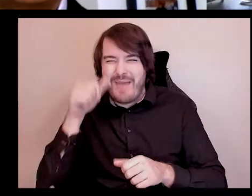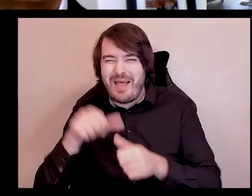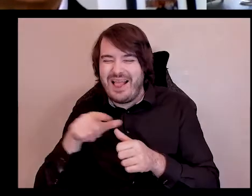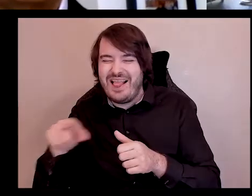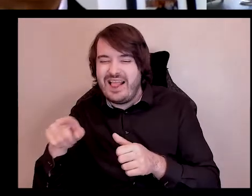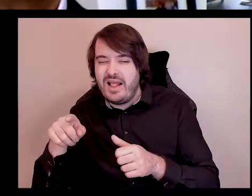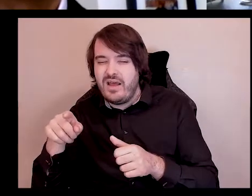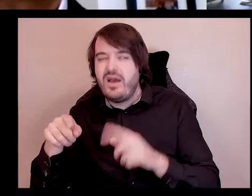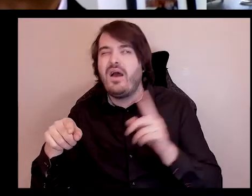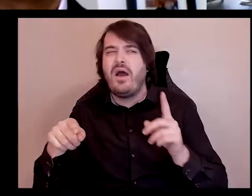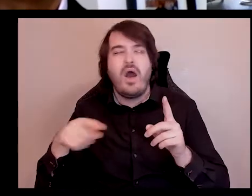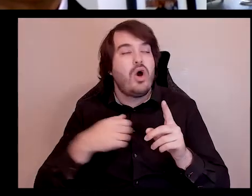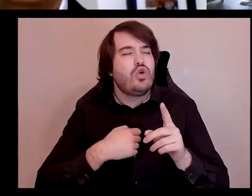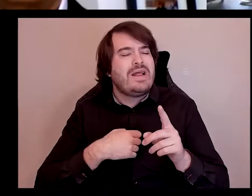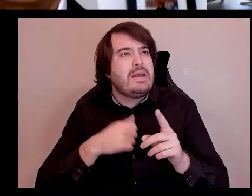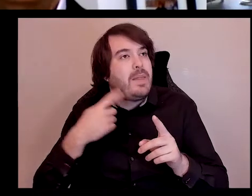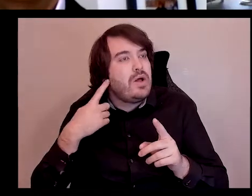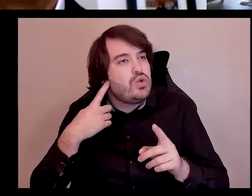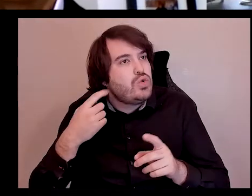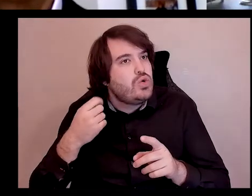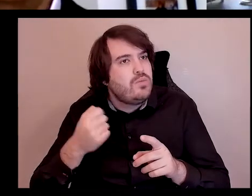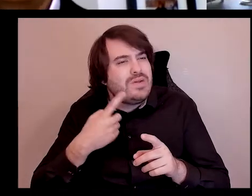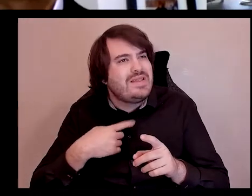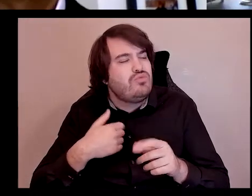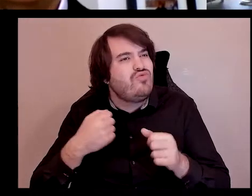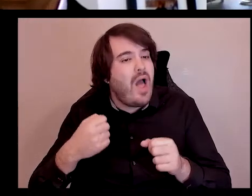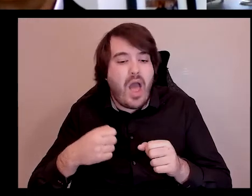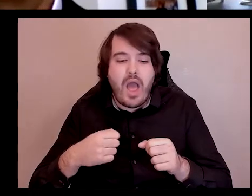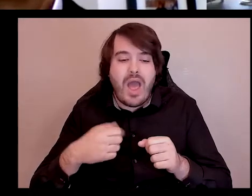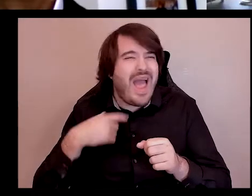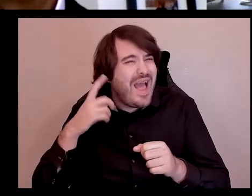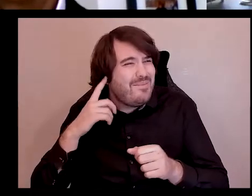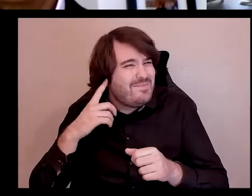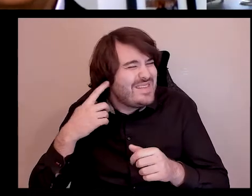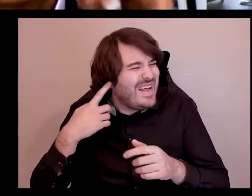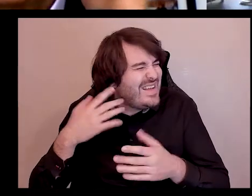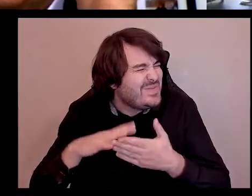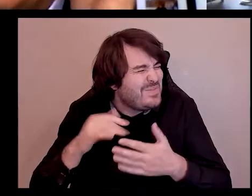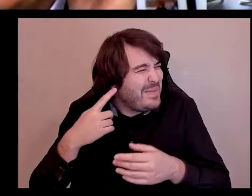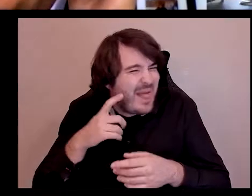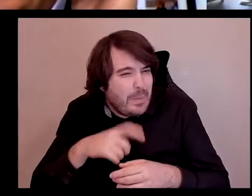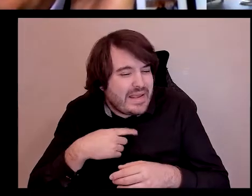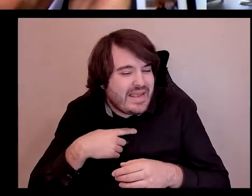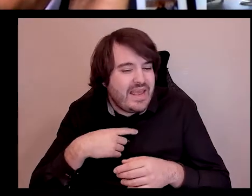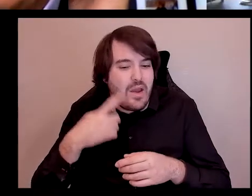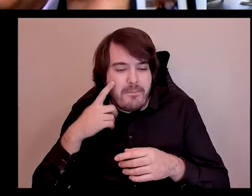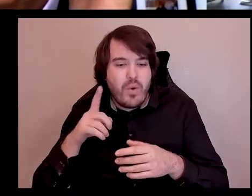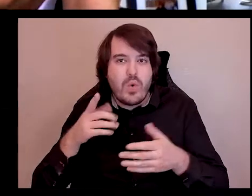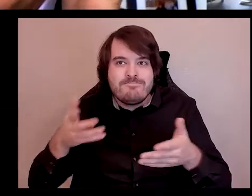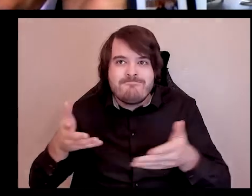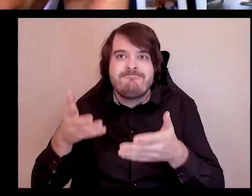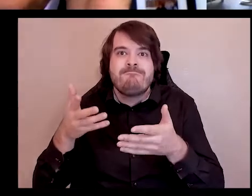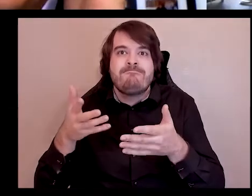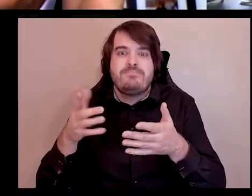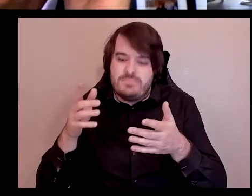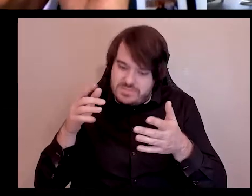l'élément principal dans un contexte de recherche d'emploi? Et quelques-unes des personnes s'en rappellent. Et j'ai un vieux gag. Je suis désolé, je n'ai pas entendu. Voulez-vous le